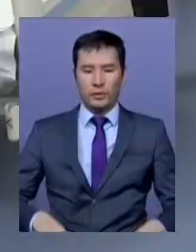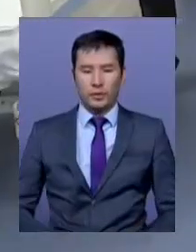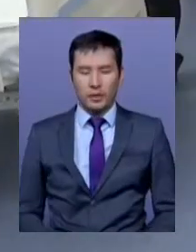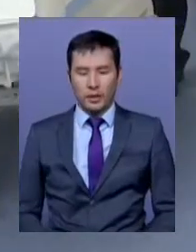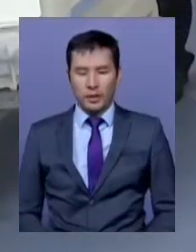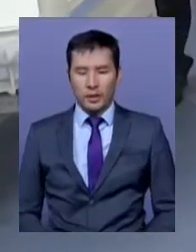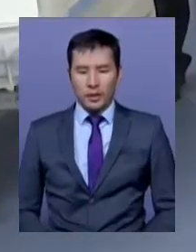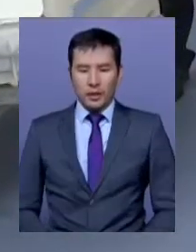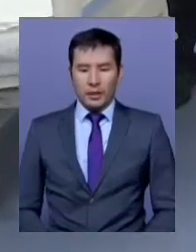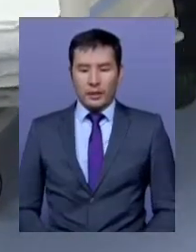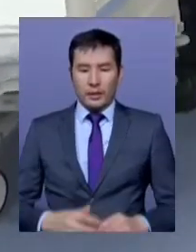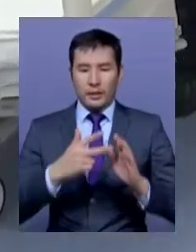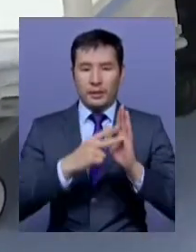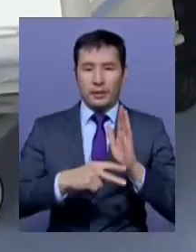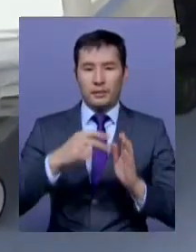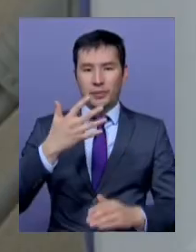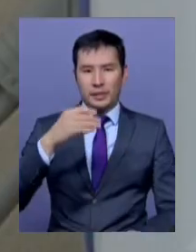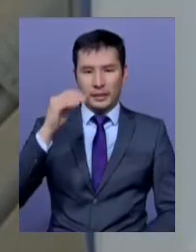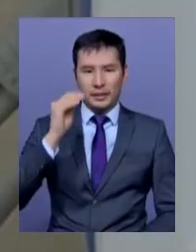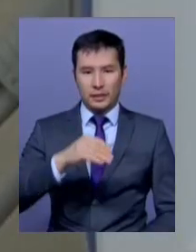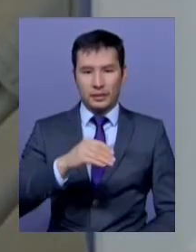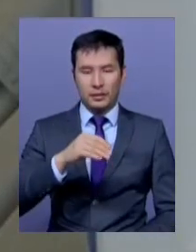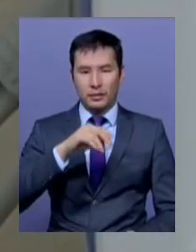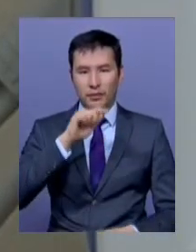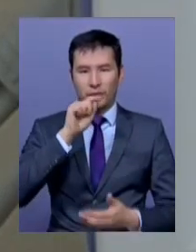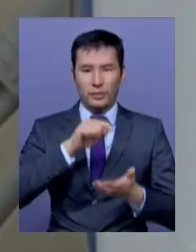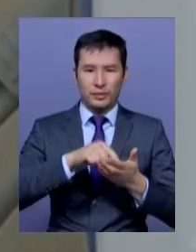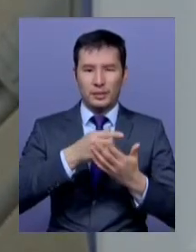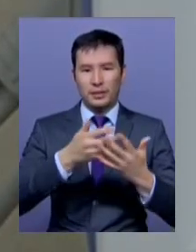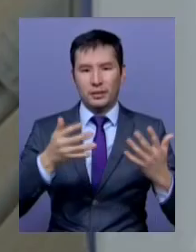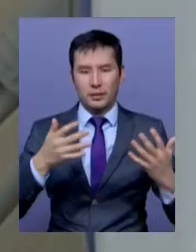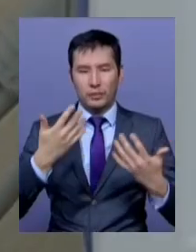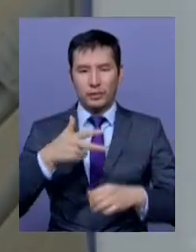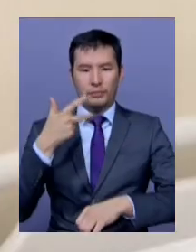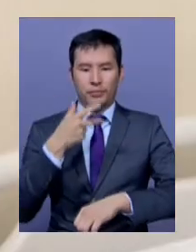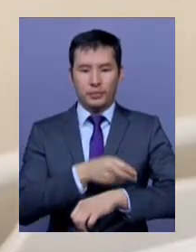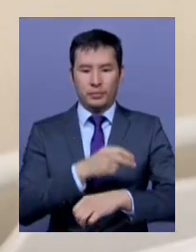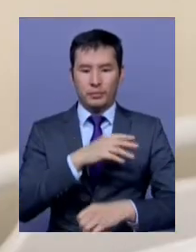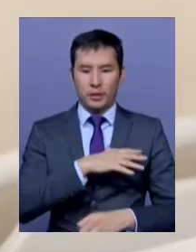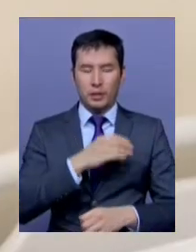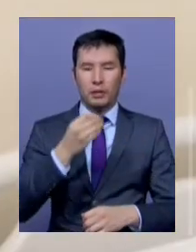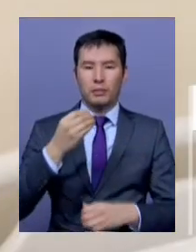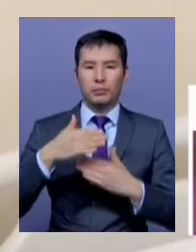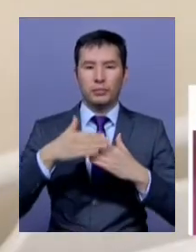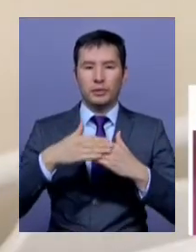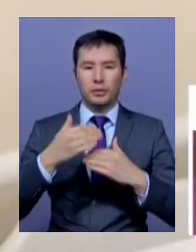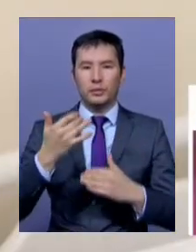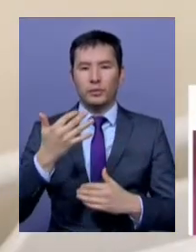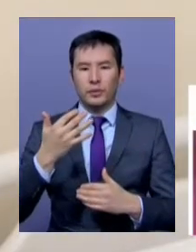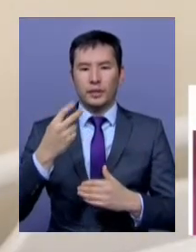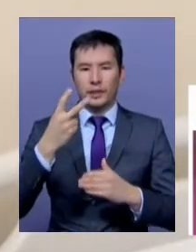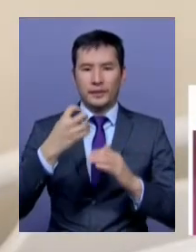компьютерлік томография, коронавирусты анықтау зертханасы, яғни ПТР орталығы бар. Дәрігерлердің саны